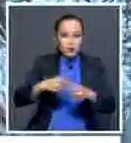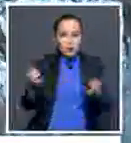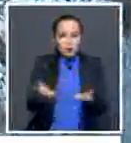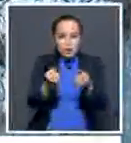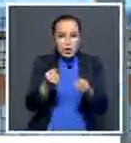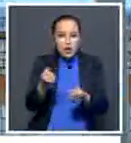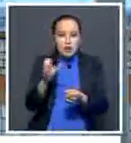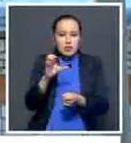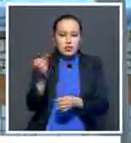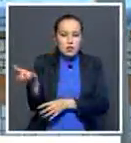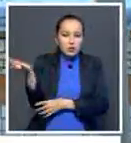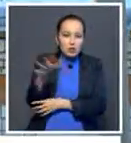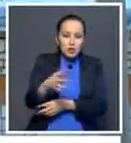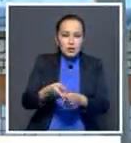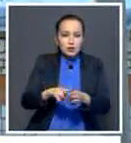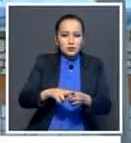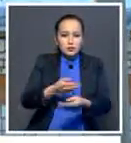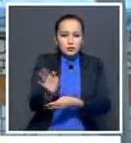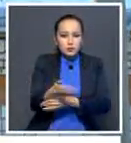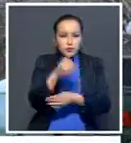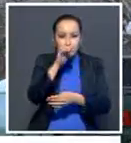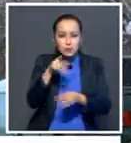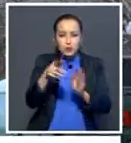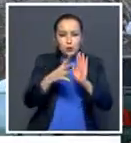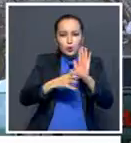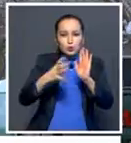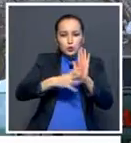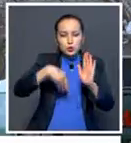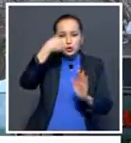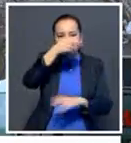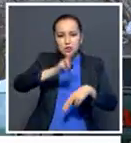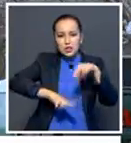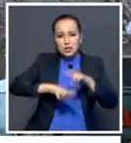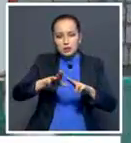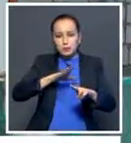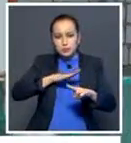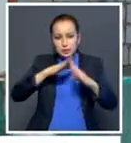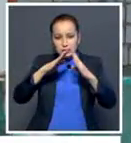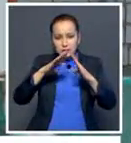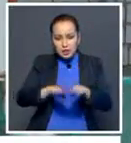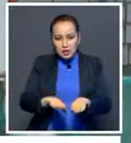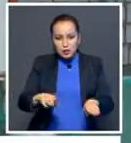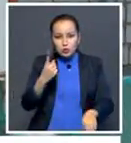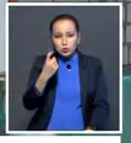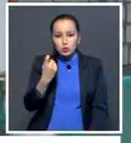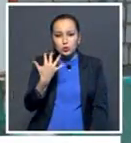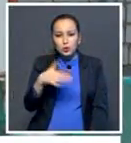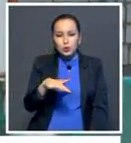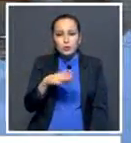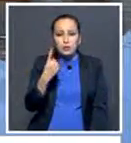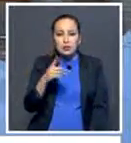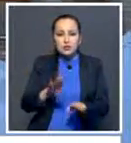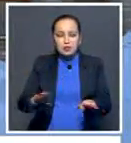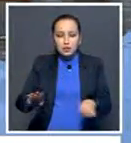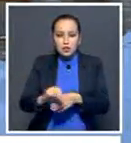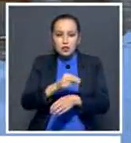алмай опырылған дейді. Балабақша 1990 жылы салынған, қазір мекемеде 151 бала тәрбиеленеді. Бұл осымен